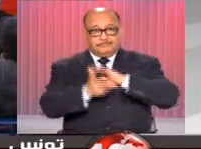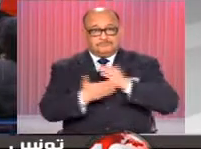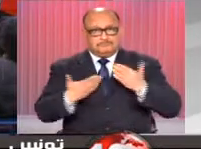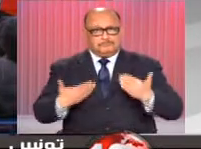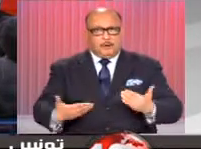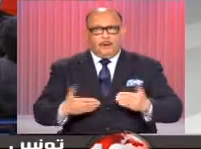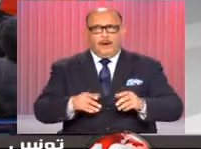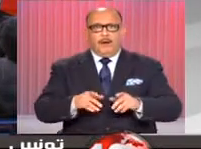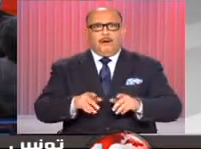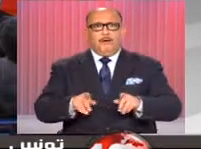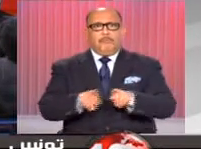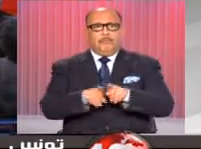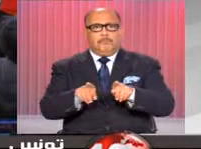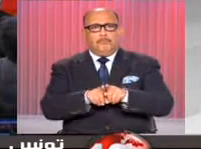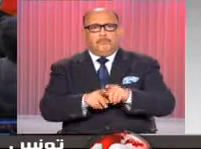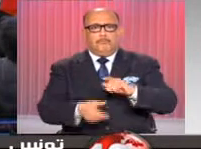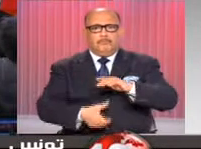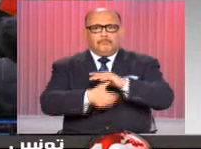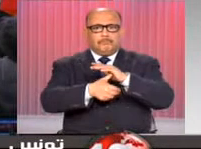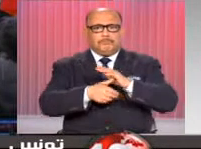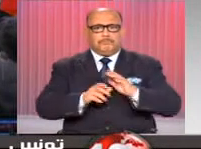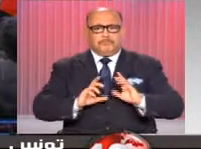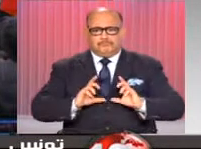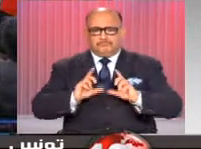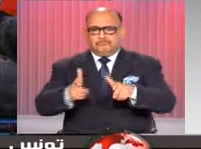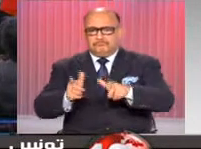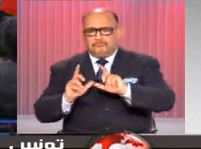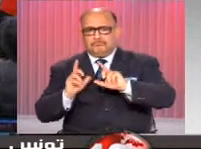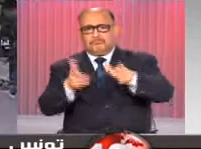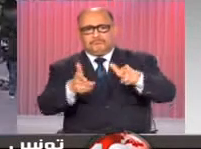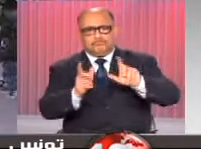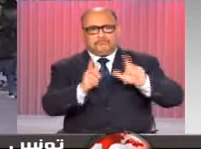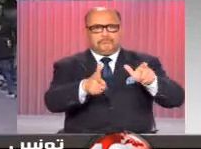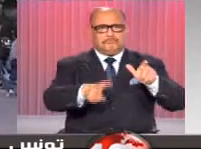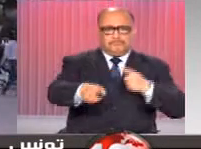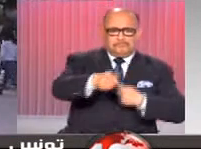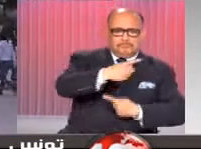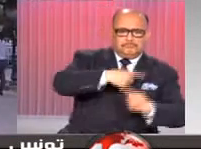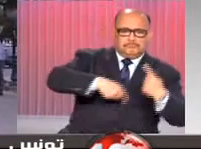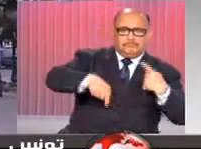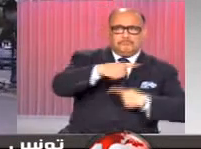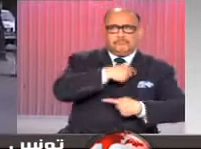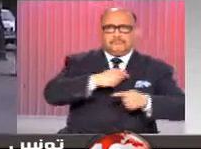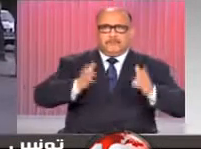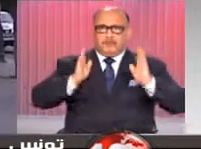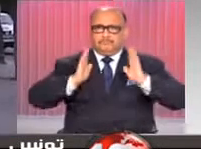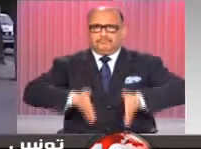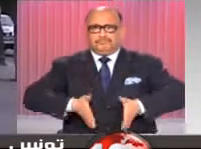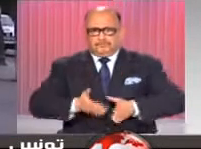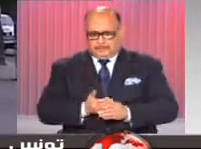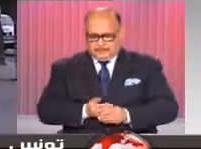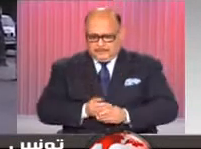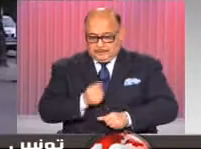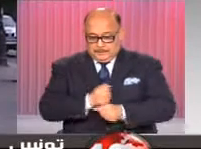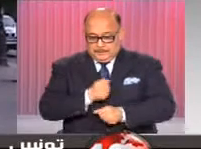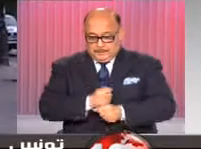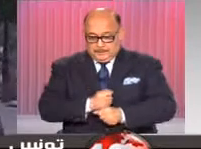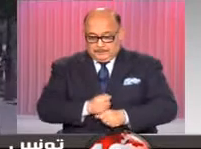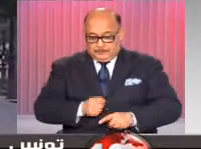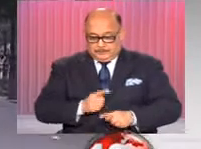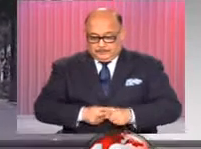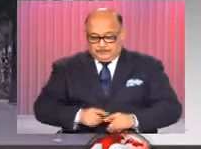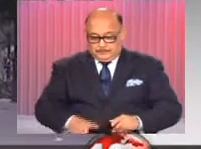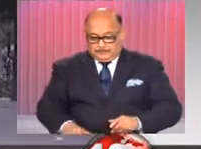التي بدأ في إرساء تقليد تسليم السلطة بشكل ديمقراطي. وبعد أن باح المسار الرئاسي أوكد بكل